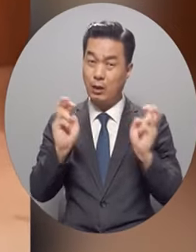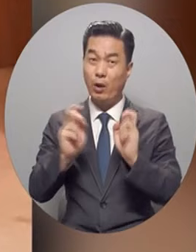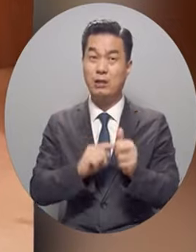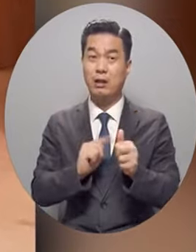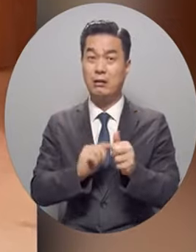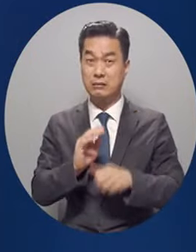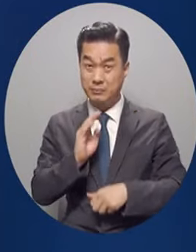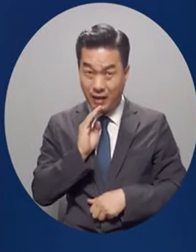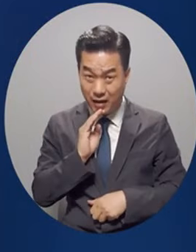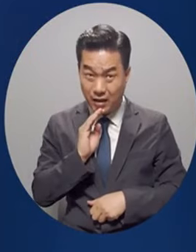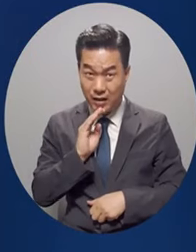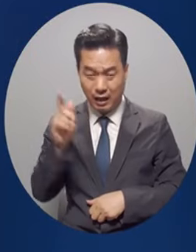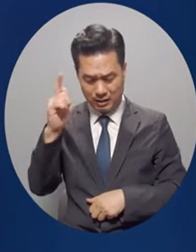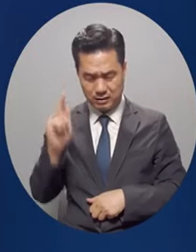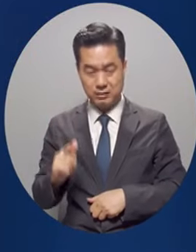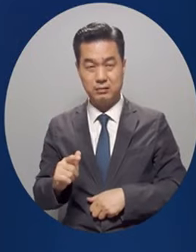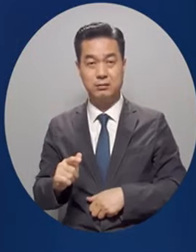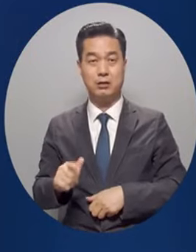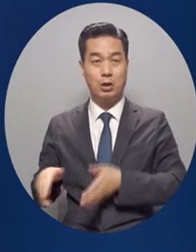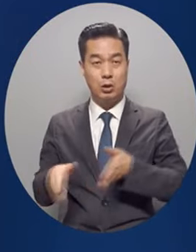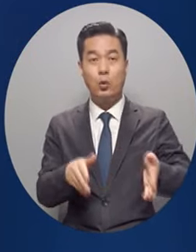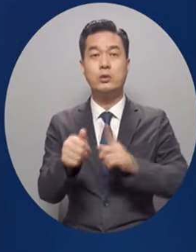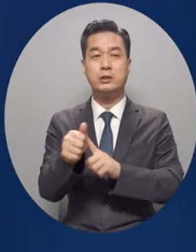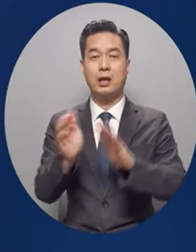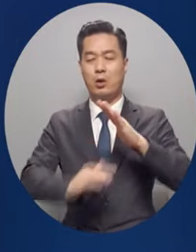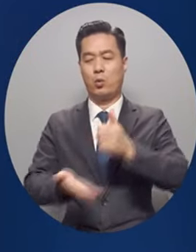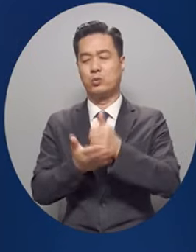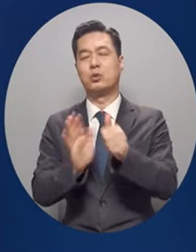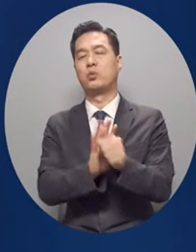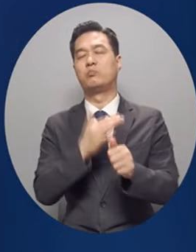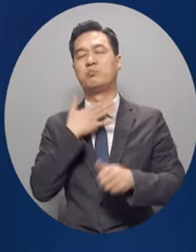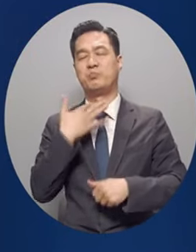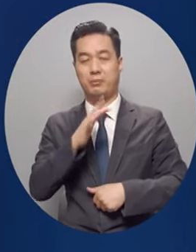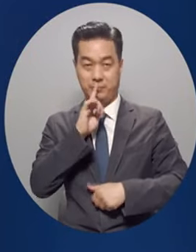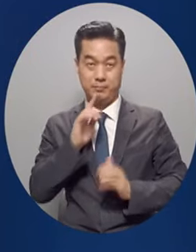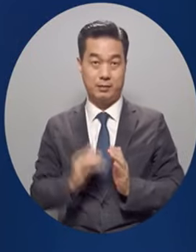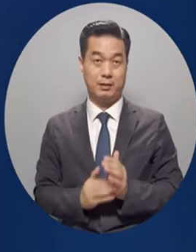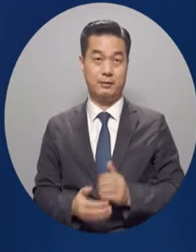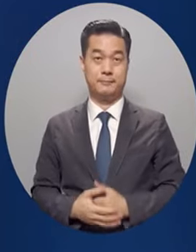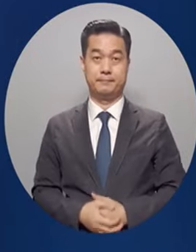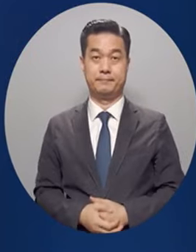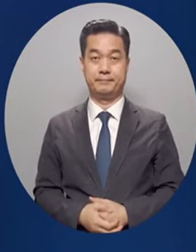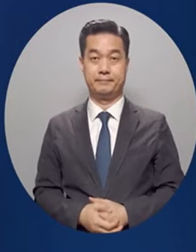사실이냐며 지사 공천을 도와준 적 없다고 말했습니다. MBC 뉴스 김정우입니다.